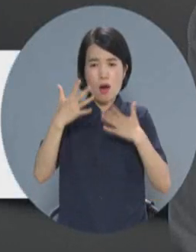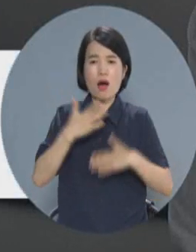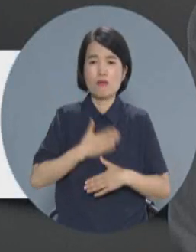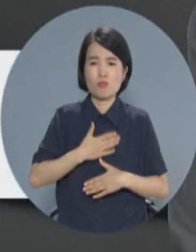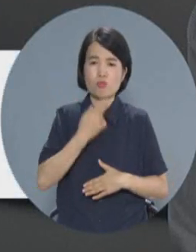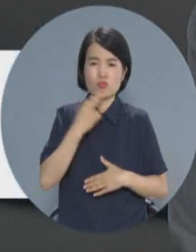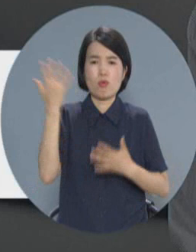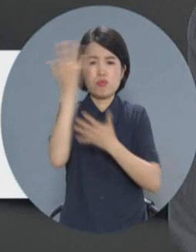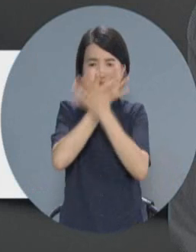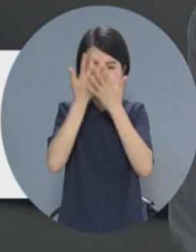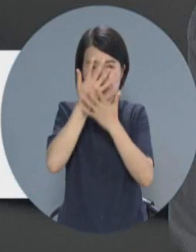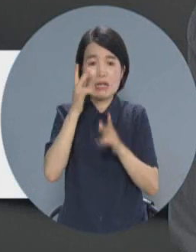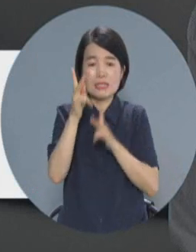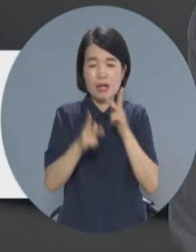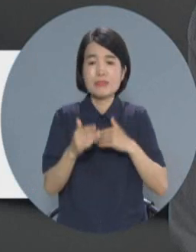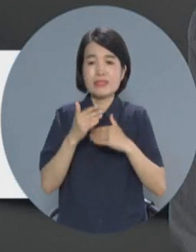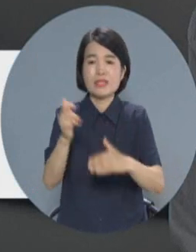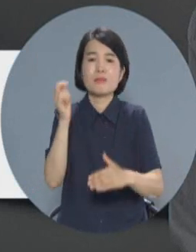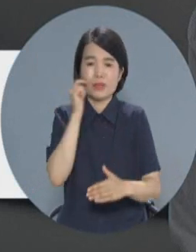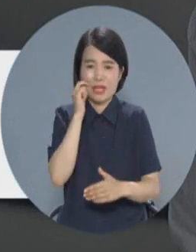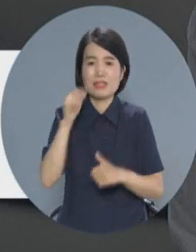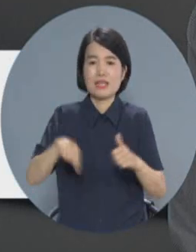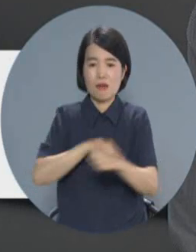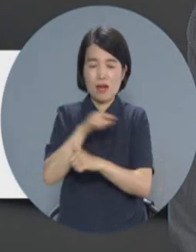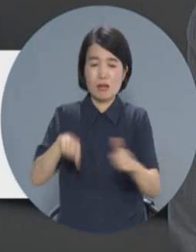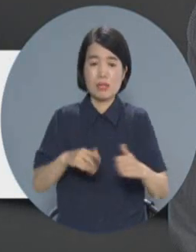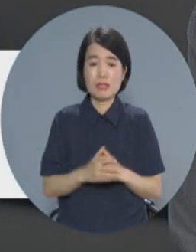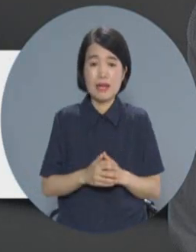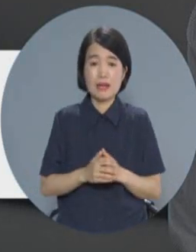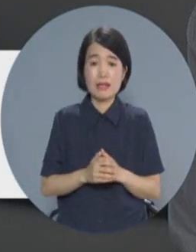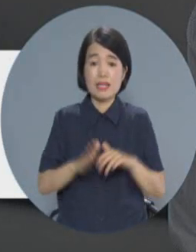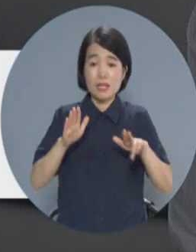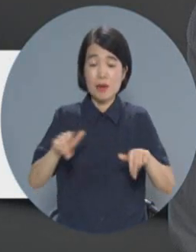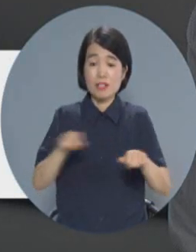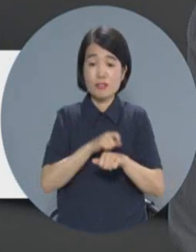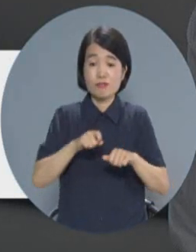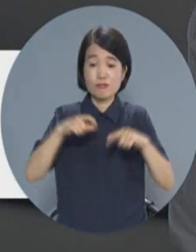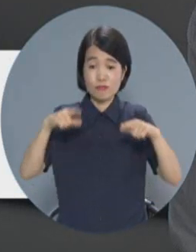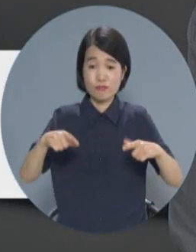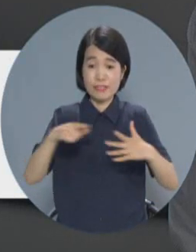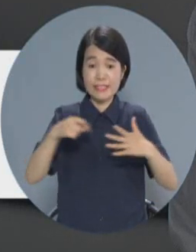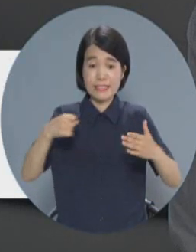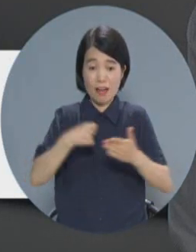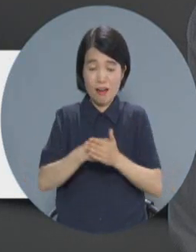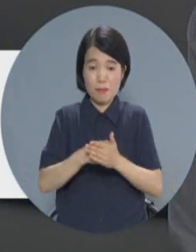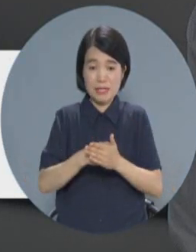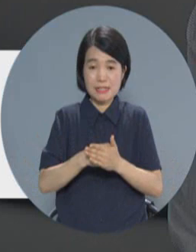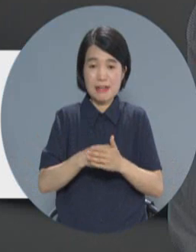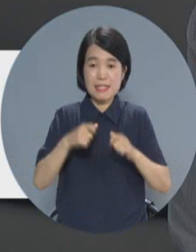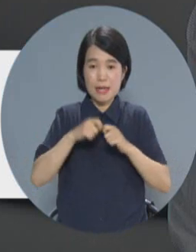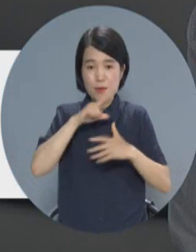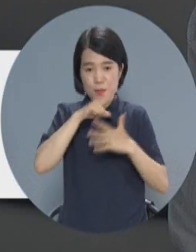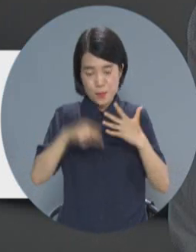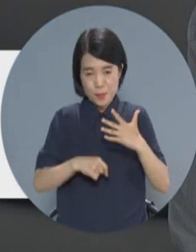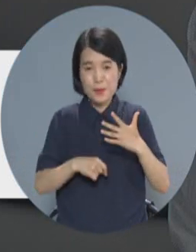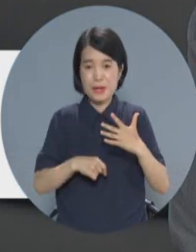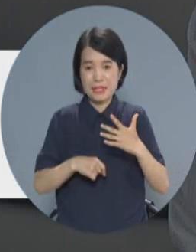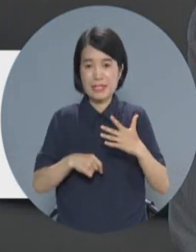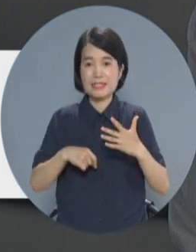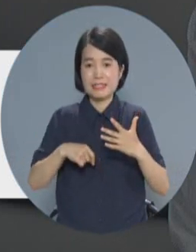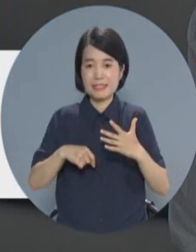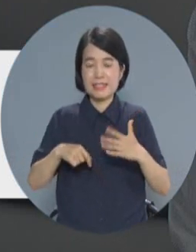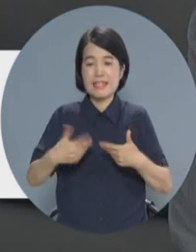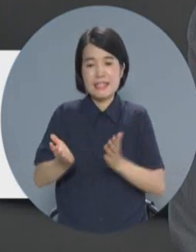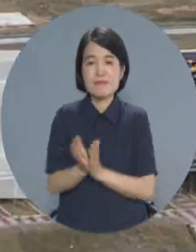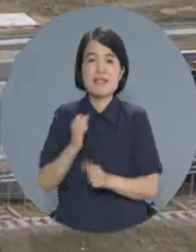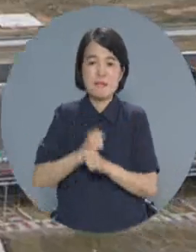수가 없어서 사업이 진행 못하고 있는 상황이고요. 그래서 이제 이번 스쿨을 통해서 그런 세부 규정을 저희들이 이제 만들려고